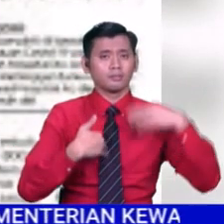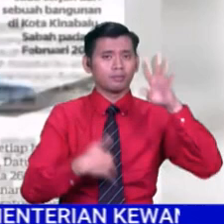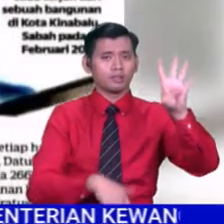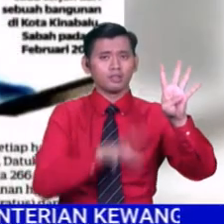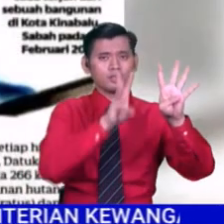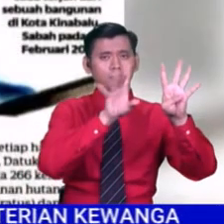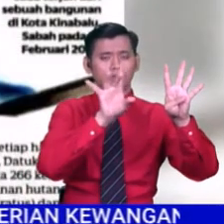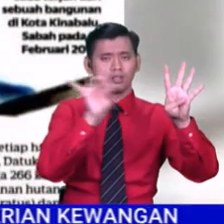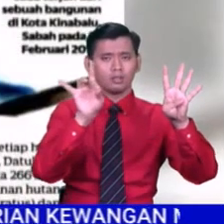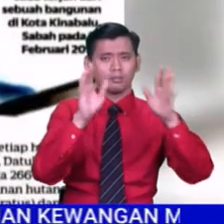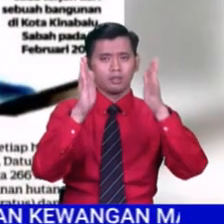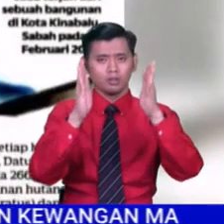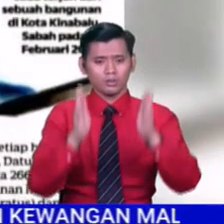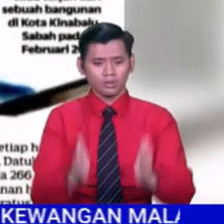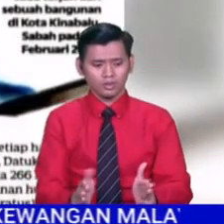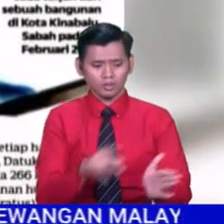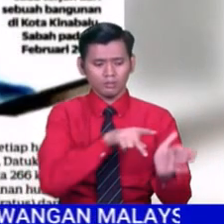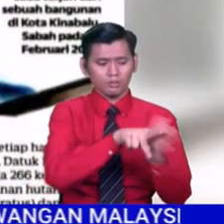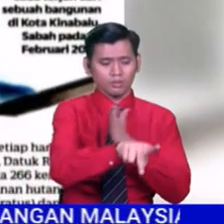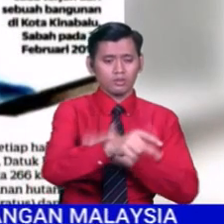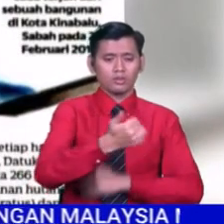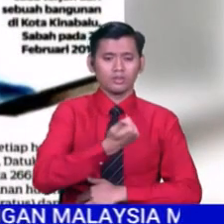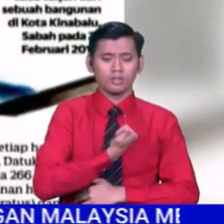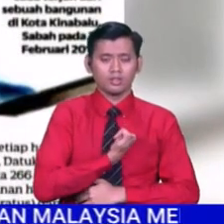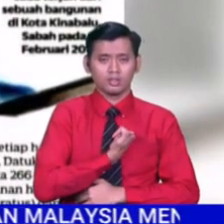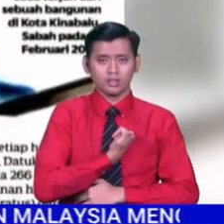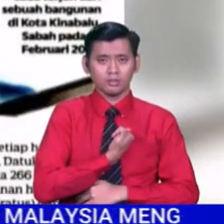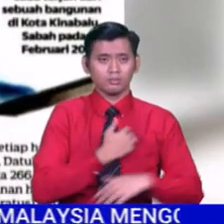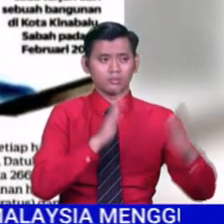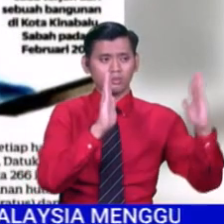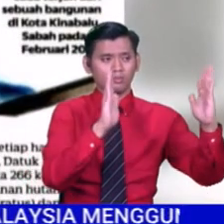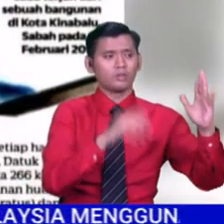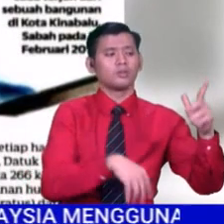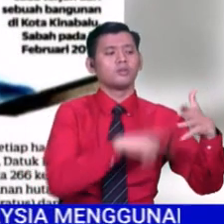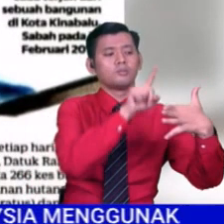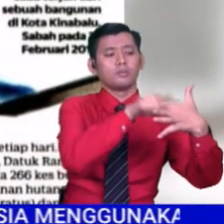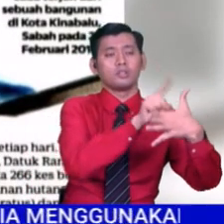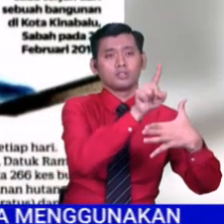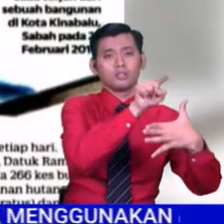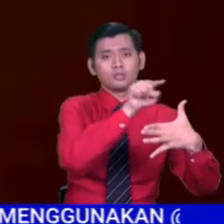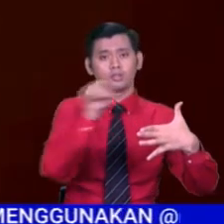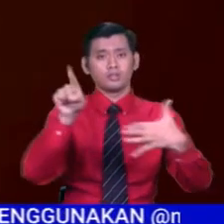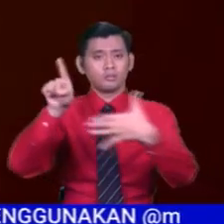468 kes bunuh diri telah dilaporkan bagi tempoh Januari hingga Mei tahun ini.